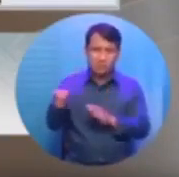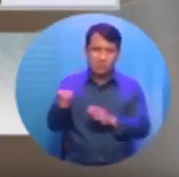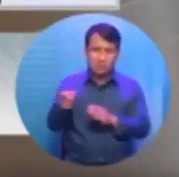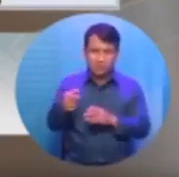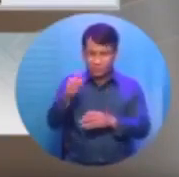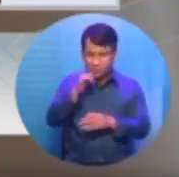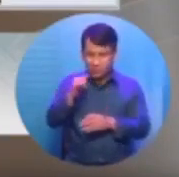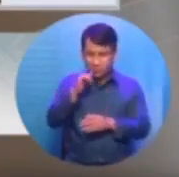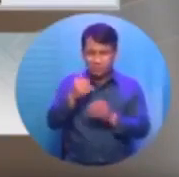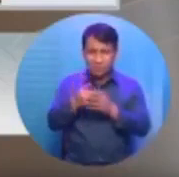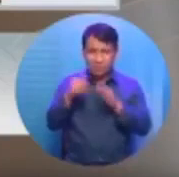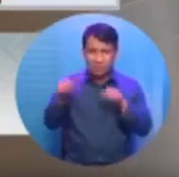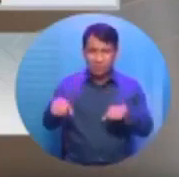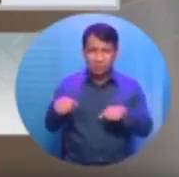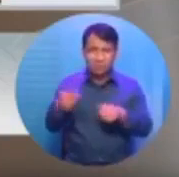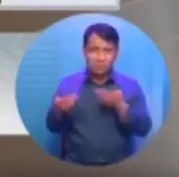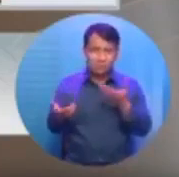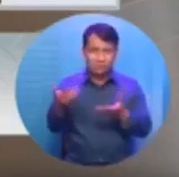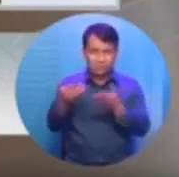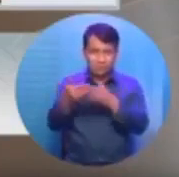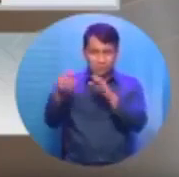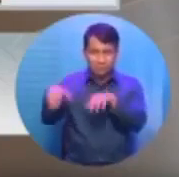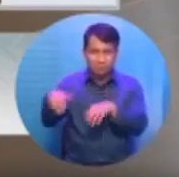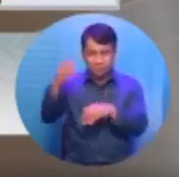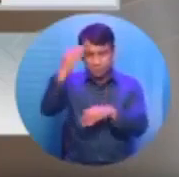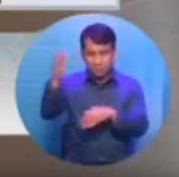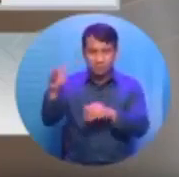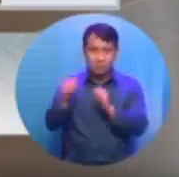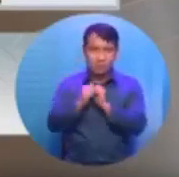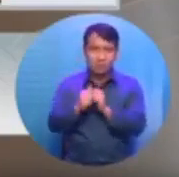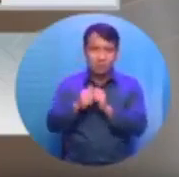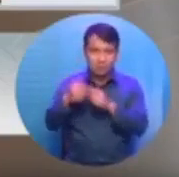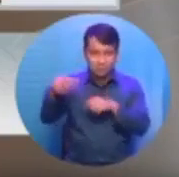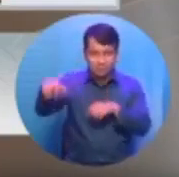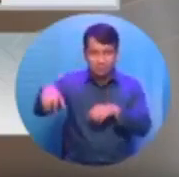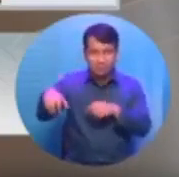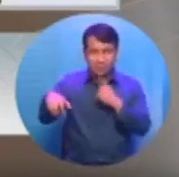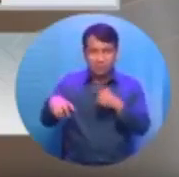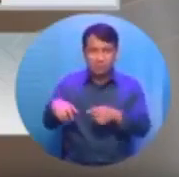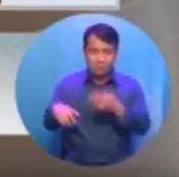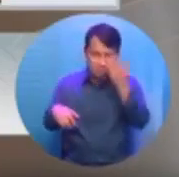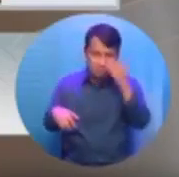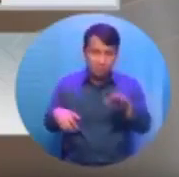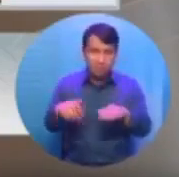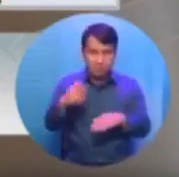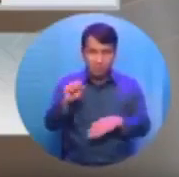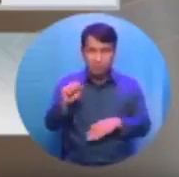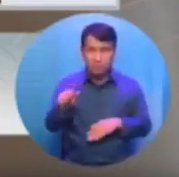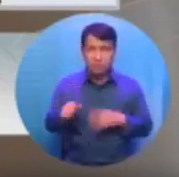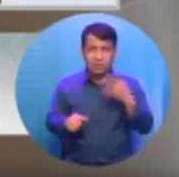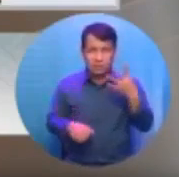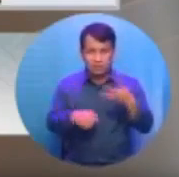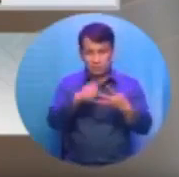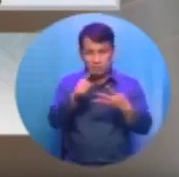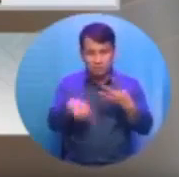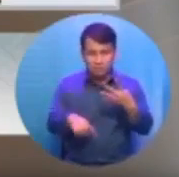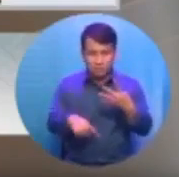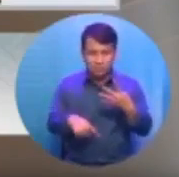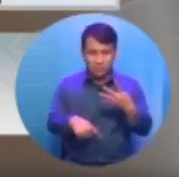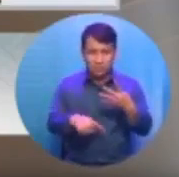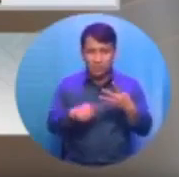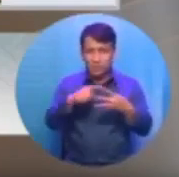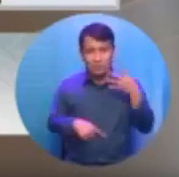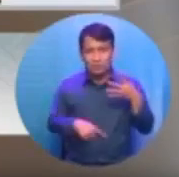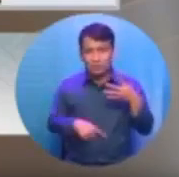may pag-inuman ka sa mga sangga, no? Sorry, ha? Hindi ko naman kilala yung mga kainuman mo. Tinawag ko sangga, no? Kasi apat na